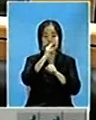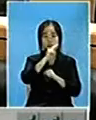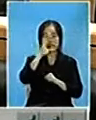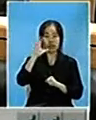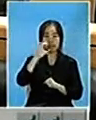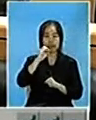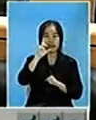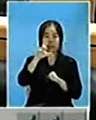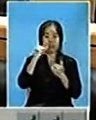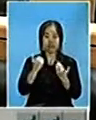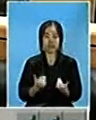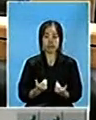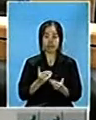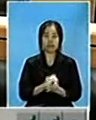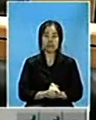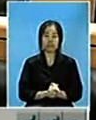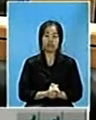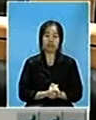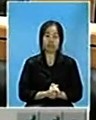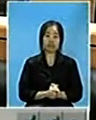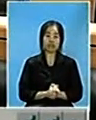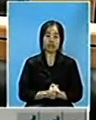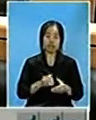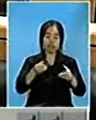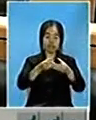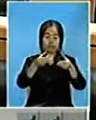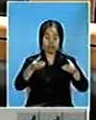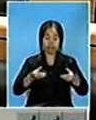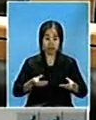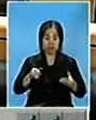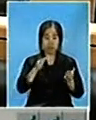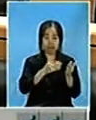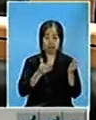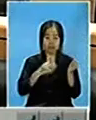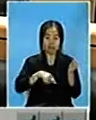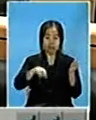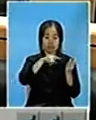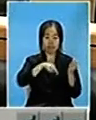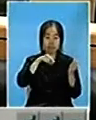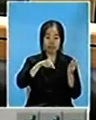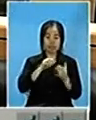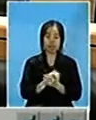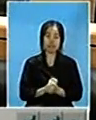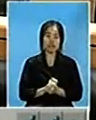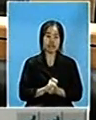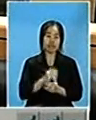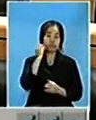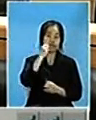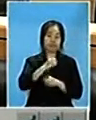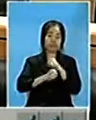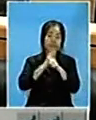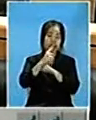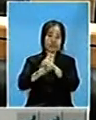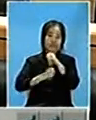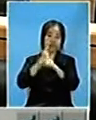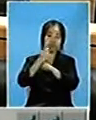นี้ครับความจริงรูปเล่มนี้ก็เหมือนกับทุกปีนะครับที่ได้เสนอม